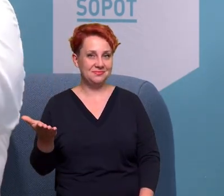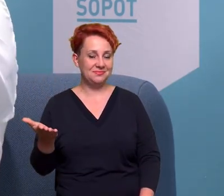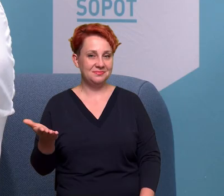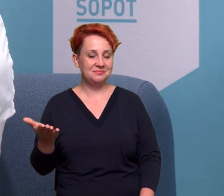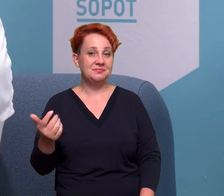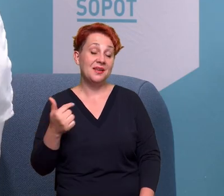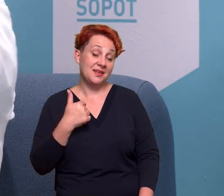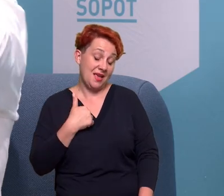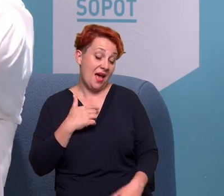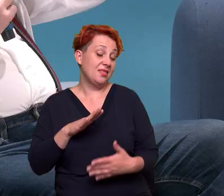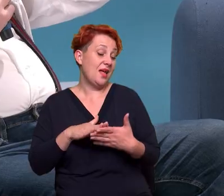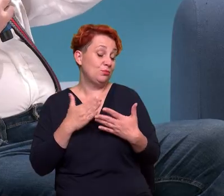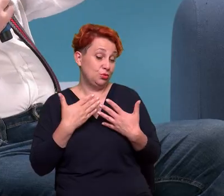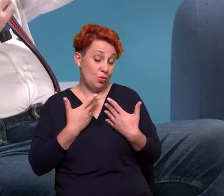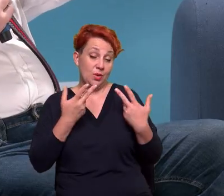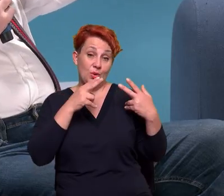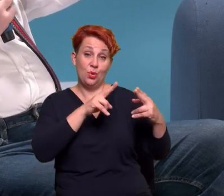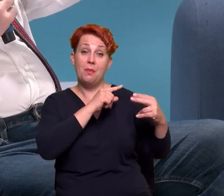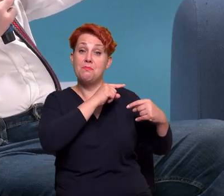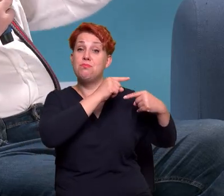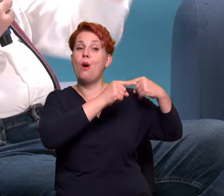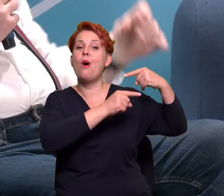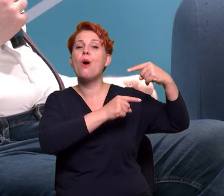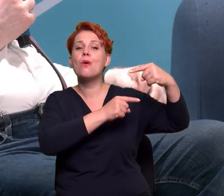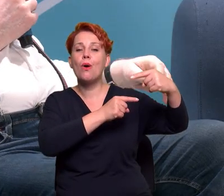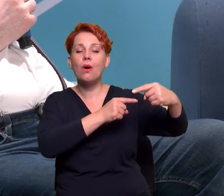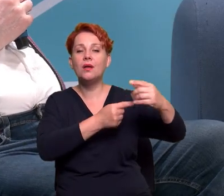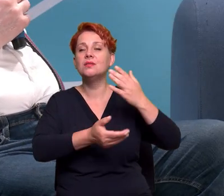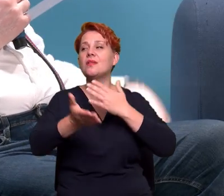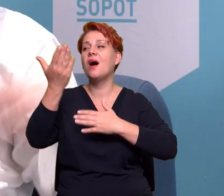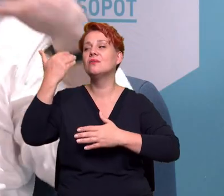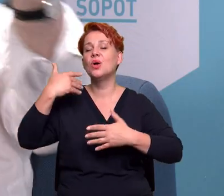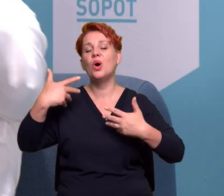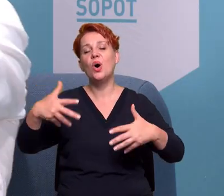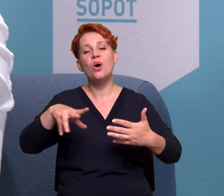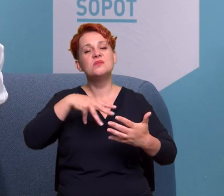Ja należę na przykład do generacji, która raczej dawność ceni i ma